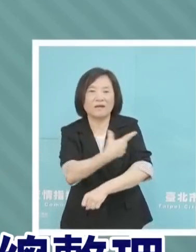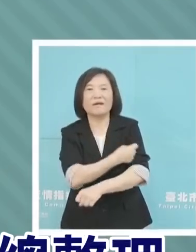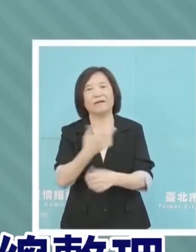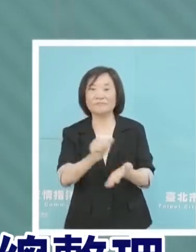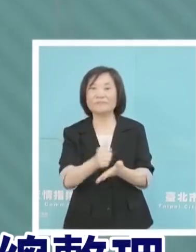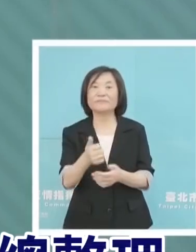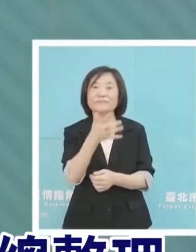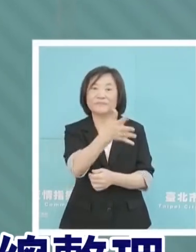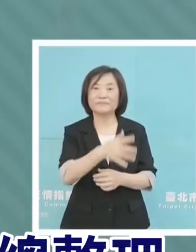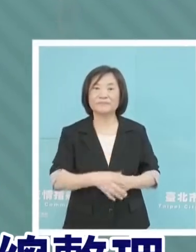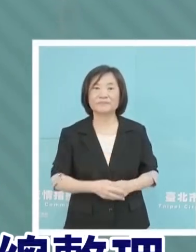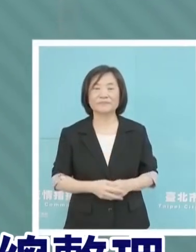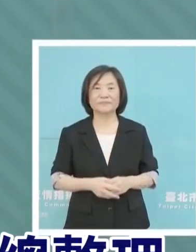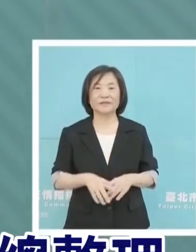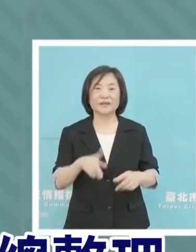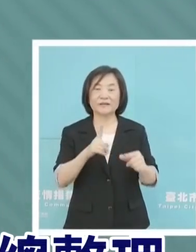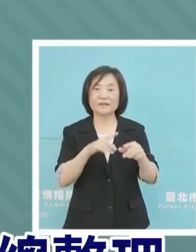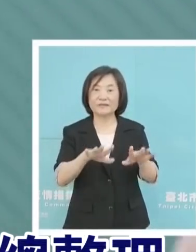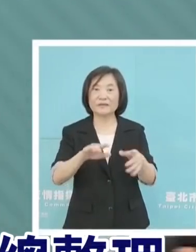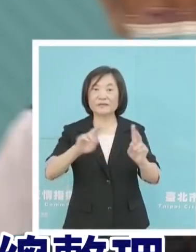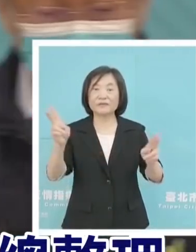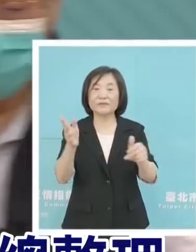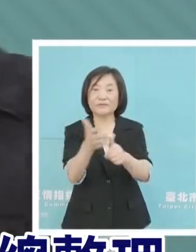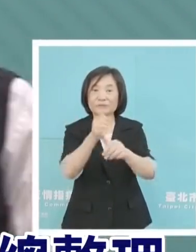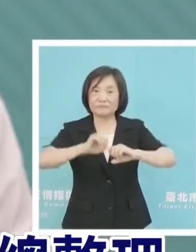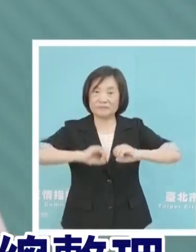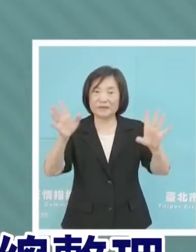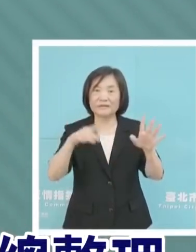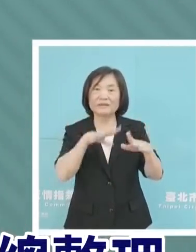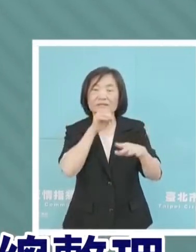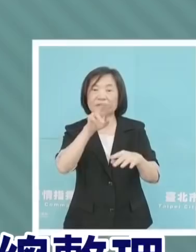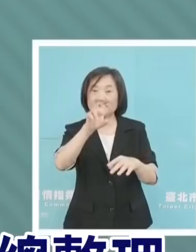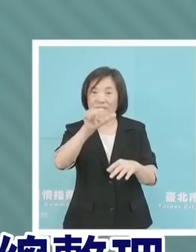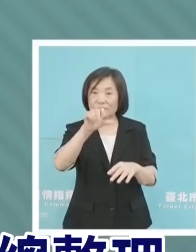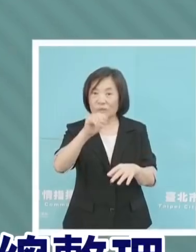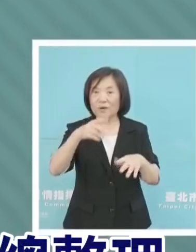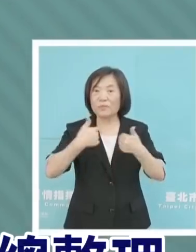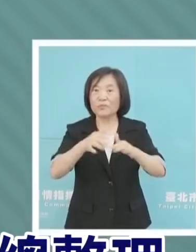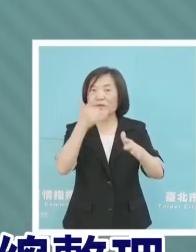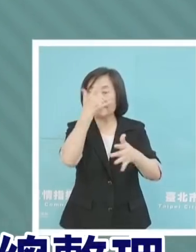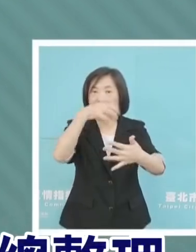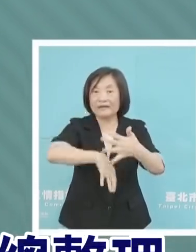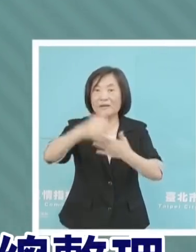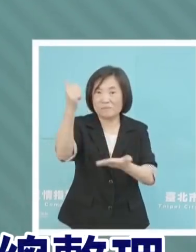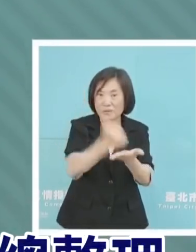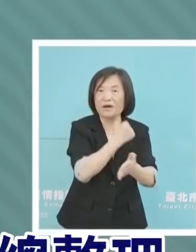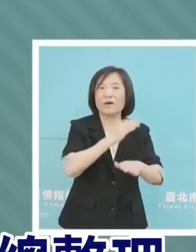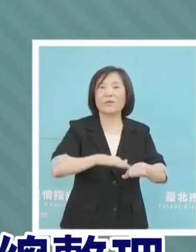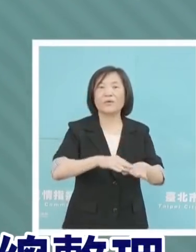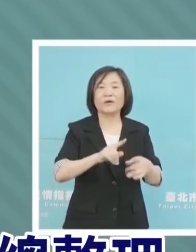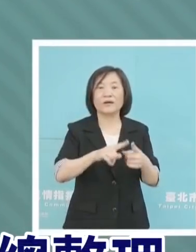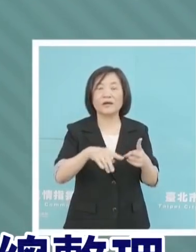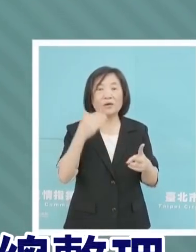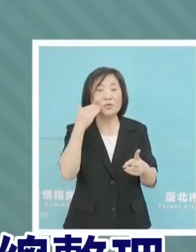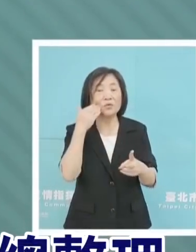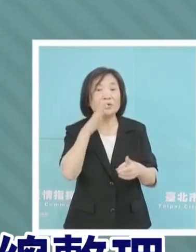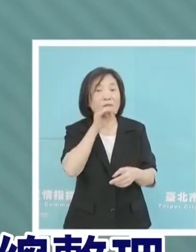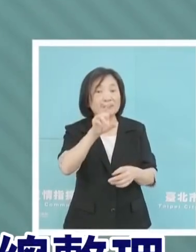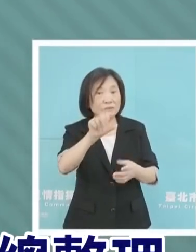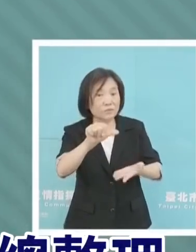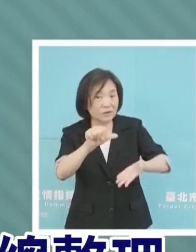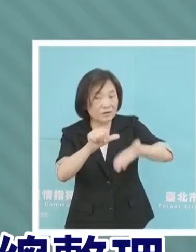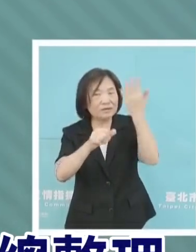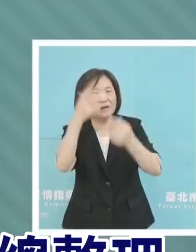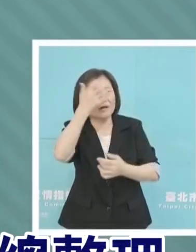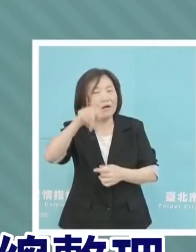就是这样。 疫情指挥中心证实，75万剂莫德纳疫苗下午抵台，到时候75岁以上长